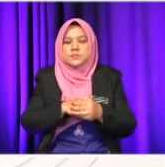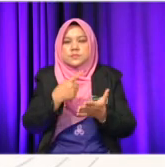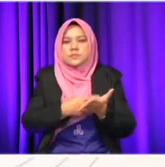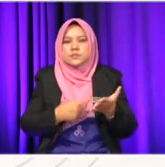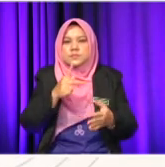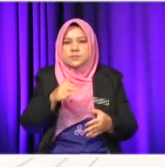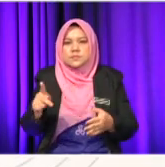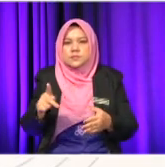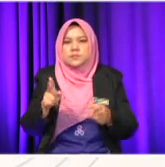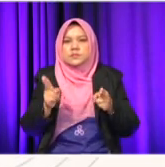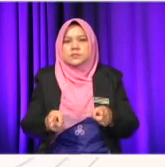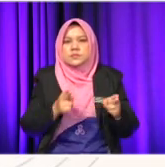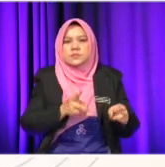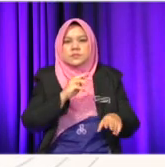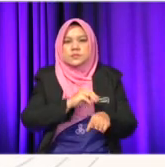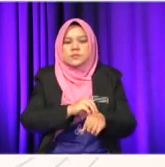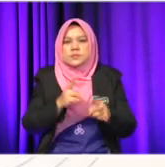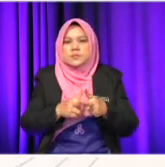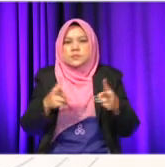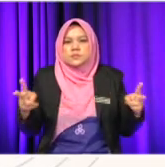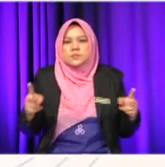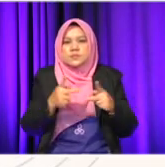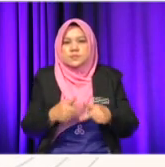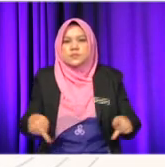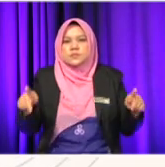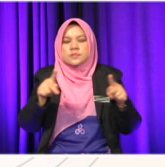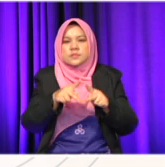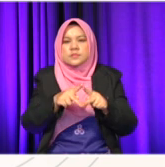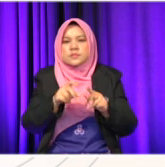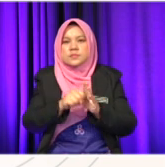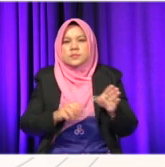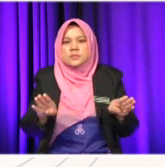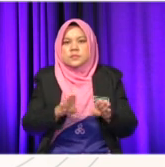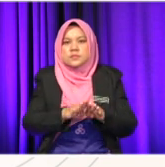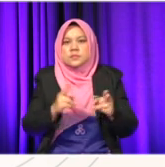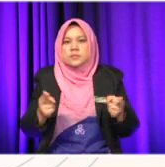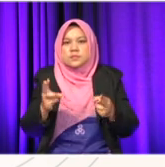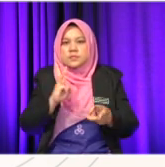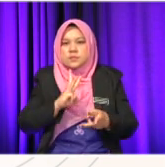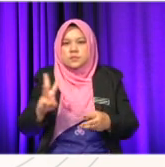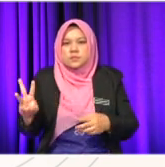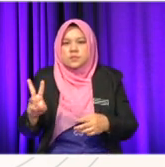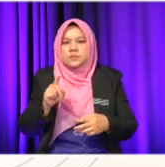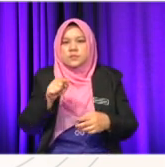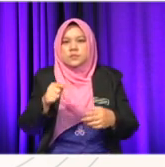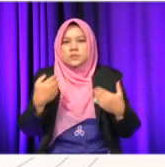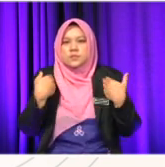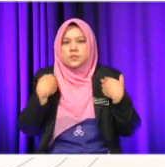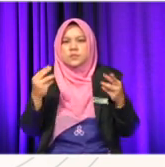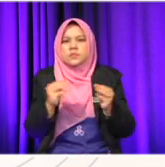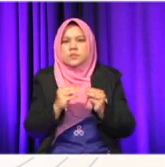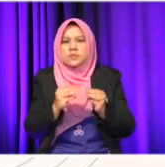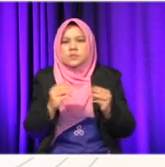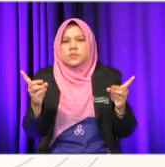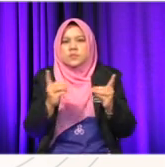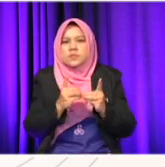sebenarnya pengusaha itu sangat sangat penting oke sebagai Usahawan kamu ada meeting perjumpaan